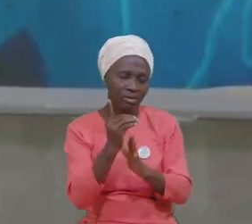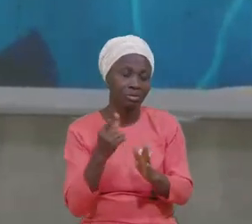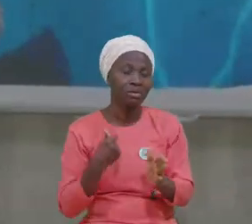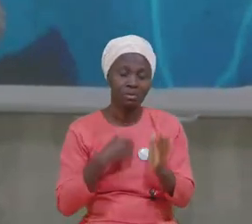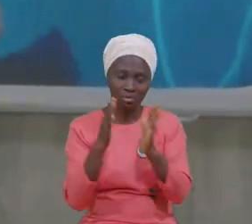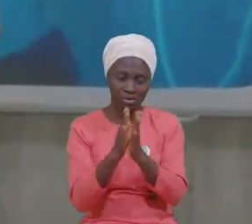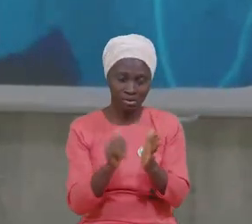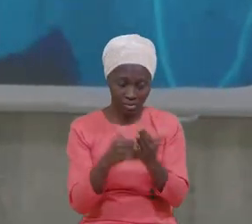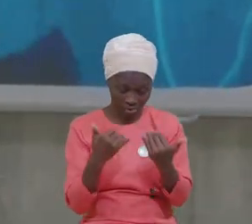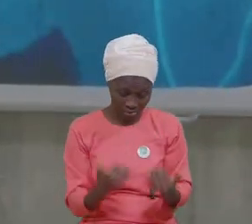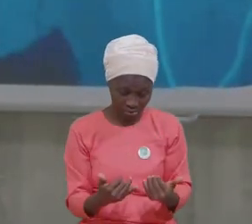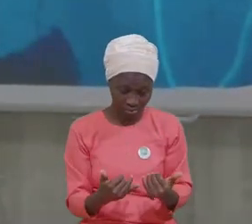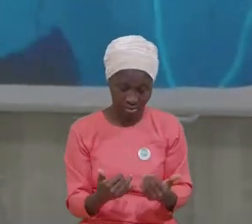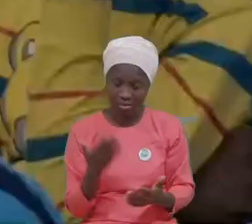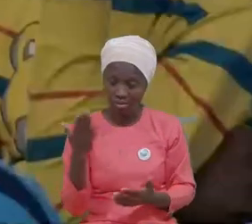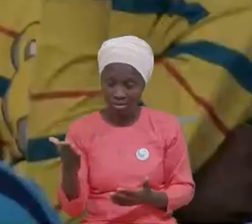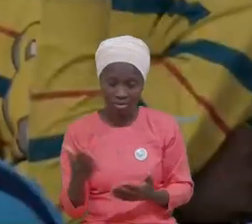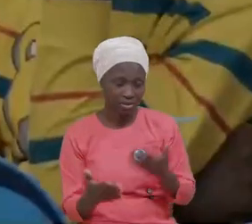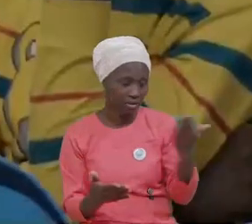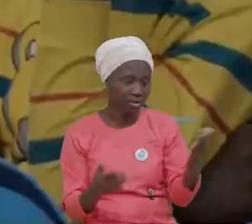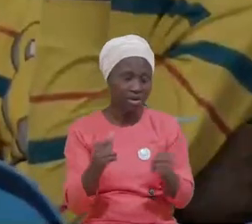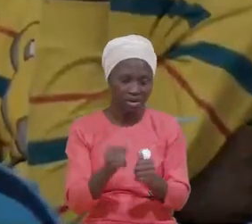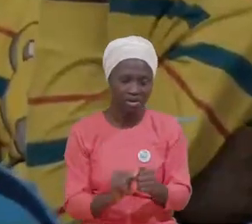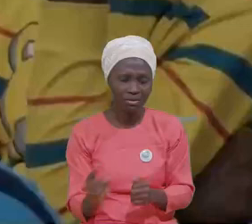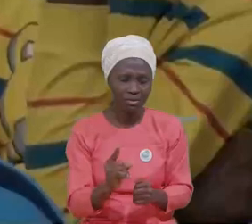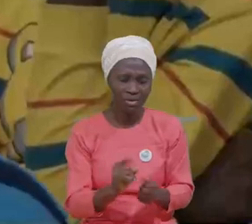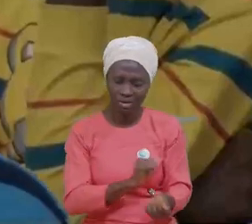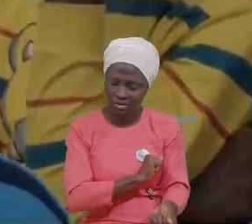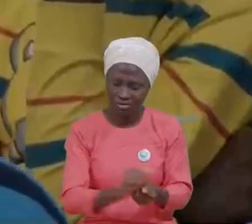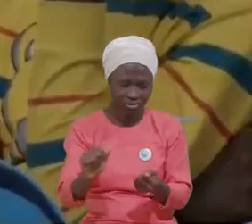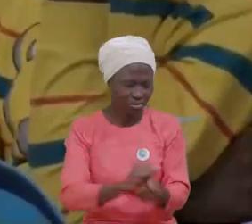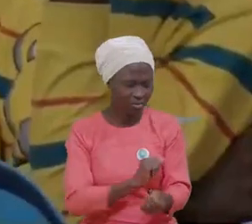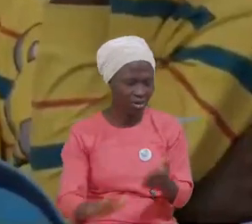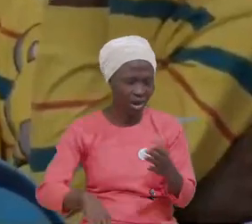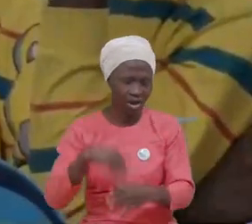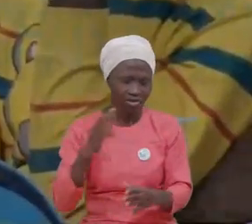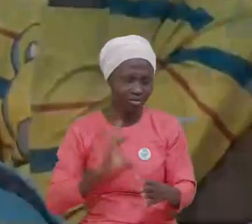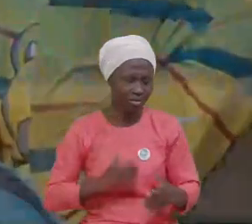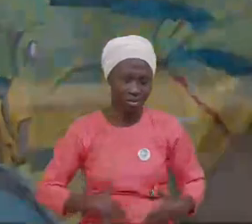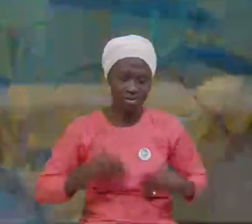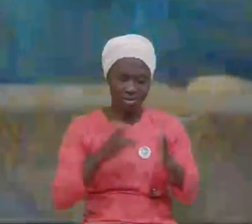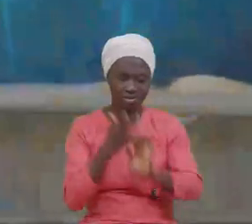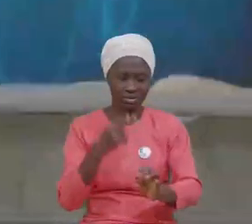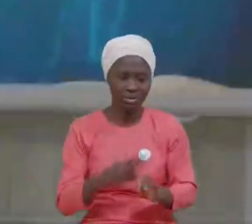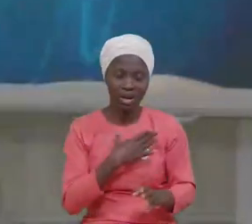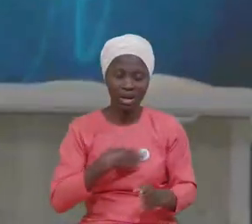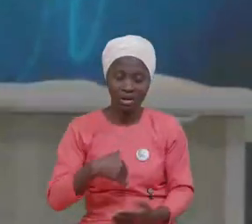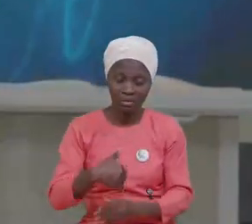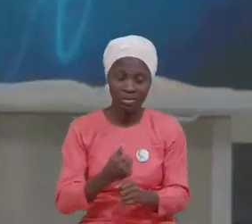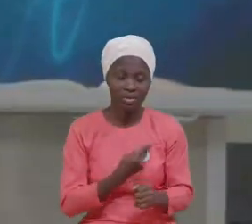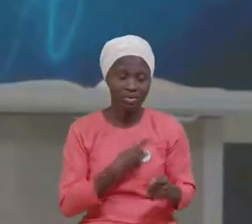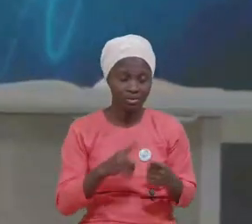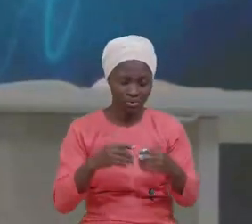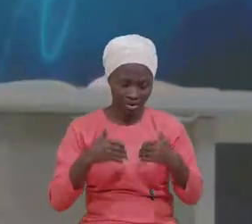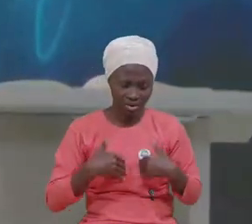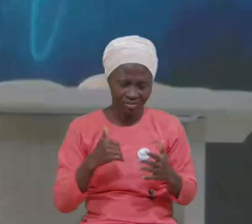jour là-bas, là, partout, détruis-les de nos vies. Et Seigneur,